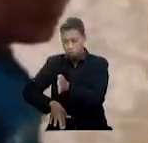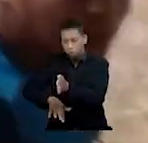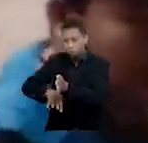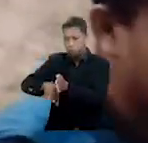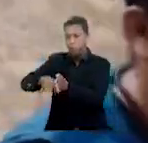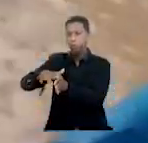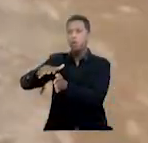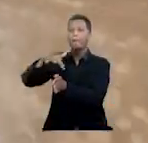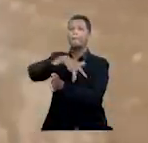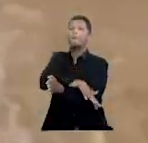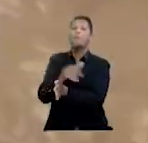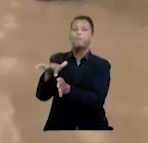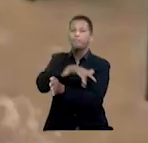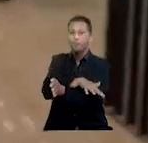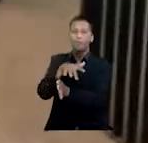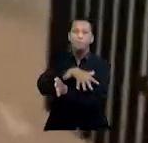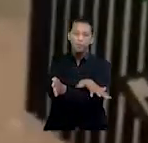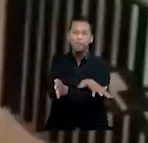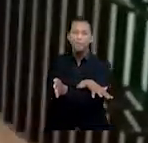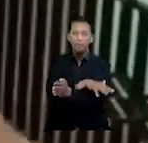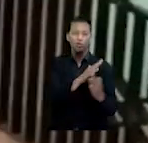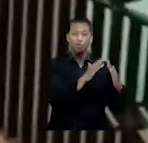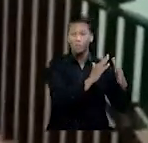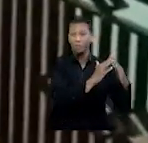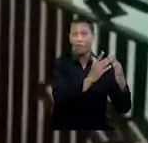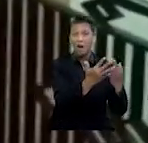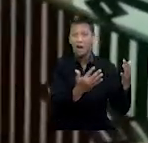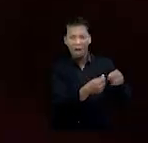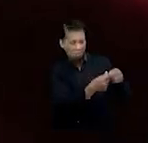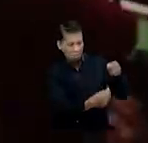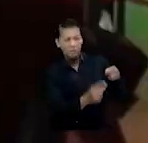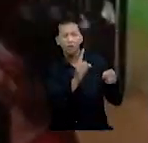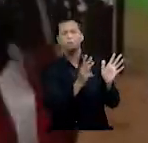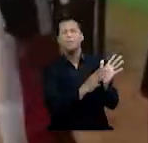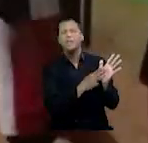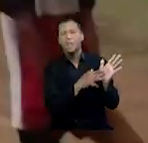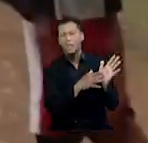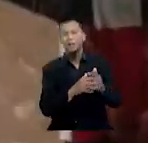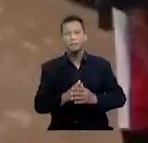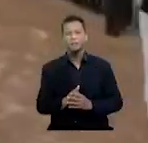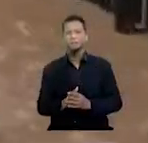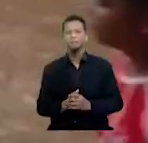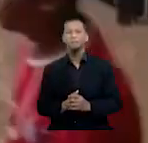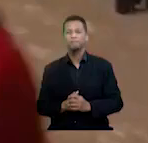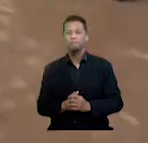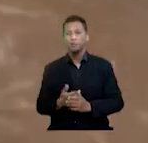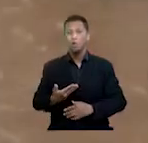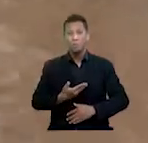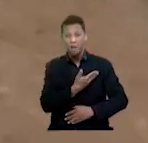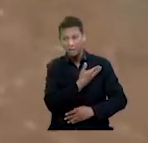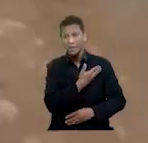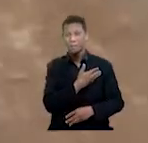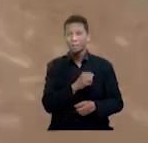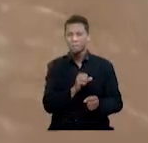luapan Sungai Cimadur memasuki permukiman warga dengan ketinggian hingga 1 meter. Warga korban banjir panik mencoba